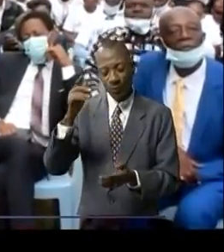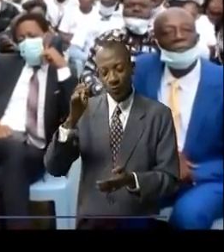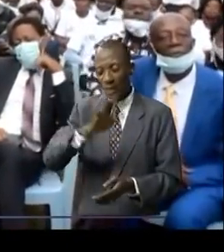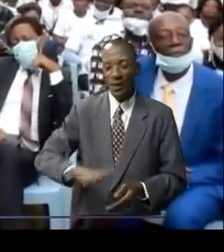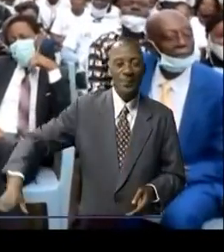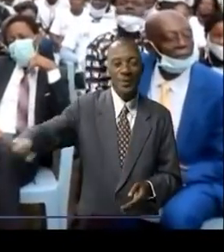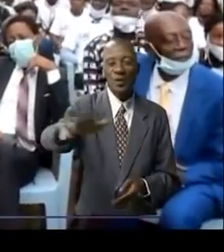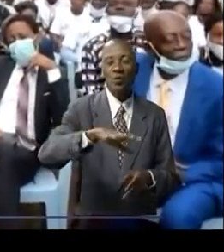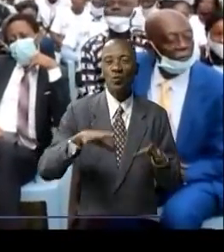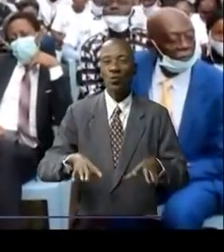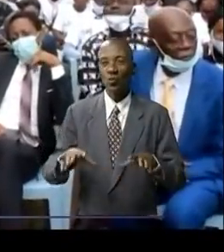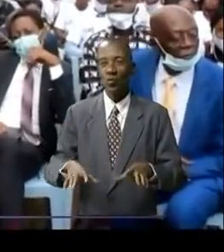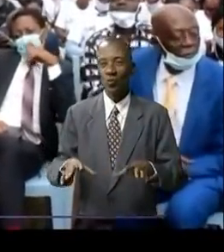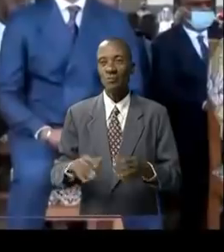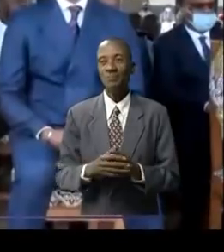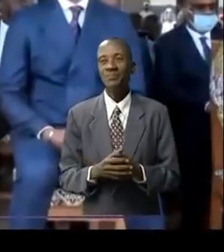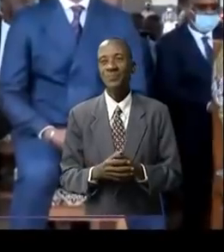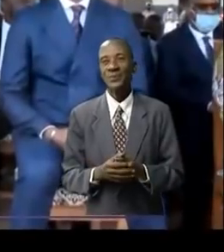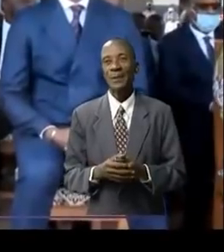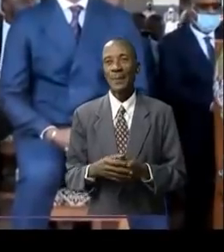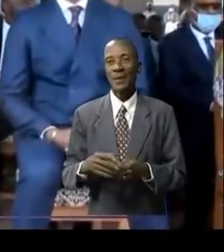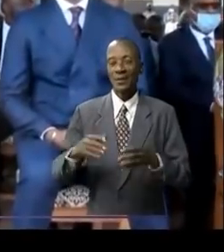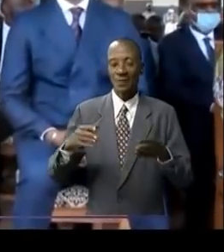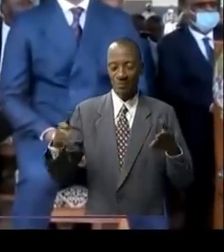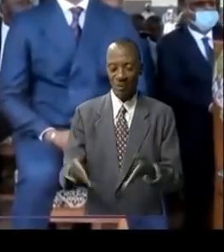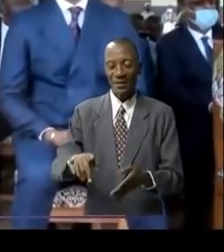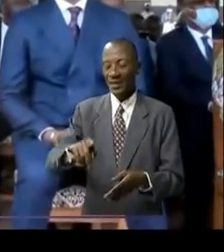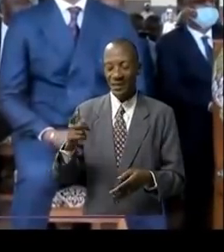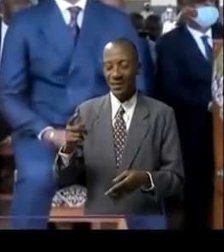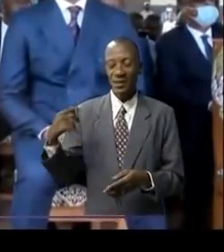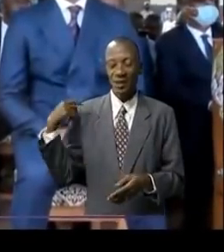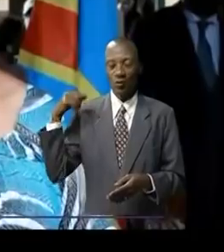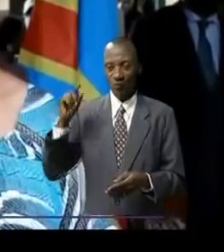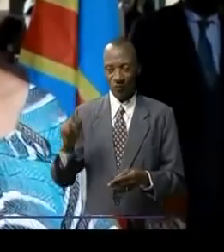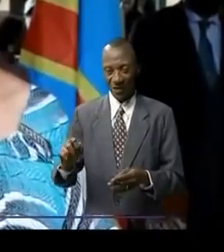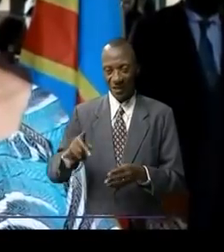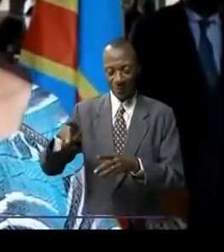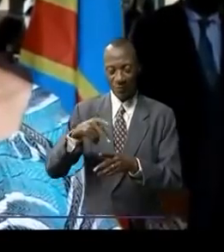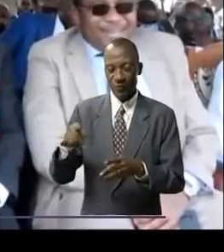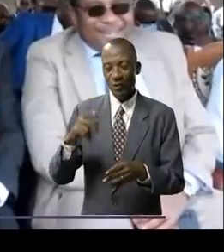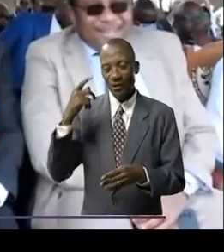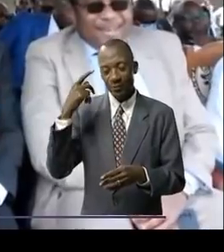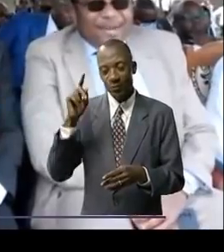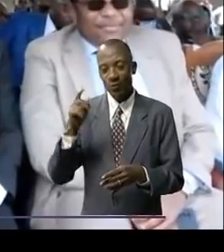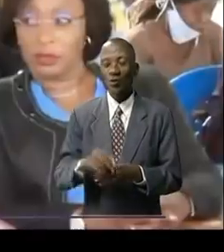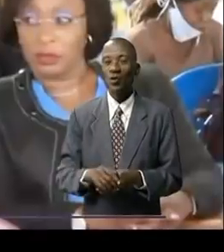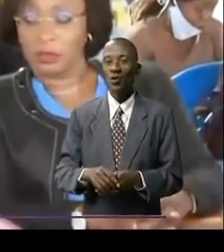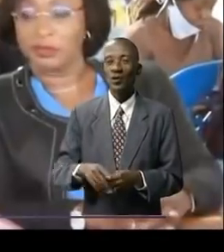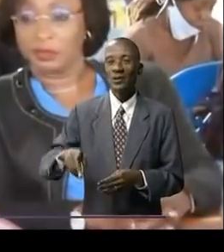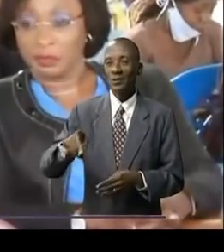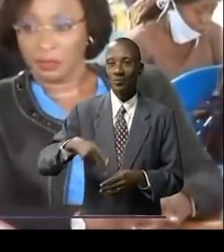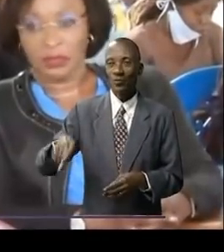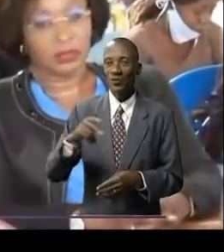démocratique du Congo. C'était en présence de la gouverneure de province intérimaire du Kasaï oriental, Jeannette Longa Mouswamba, et de plusieurs